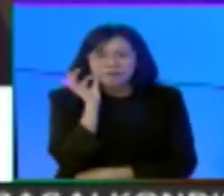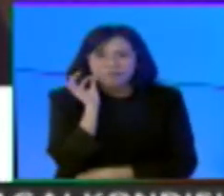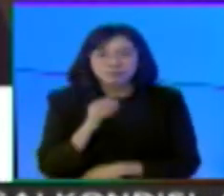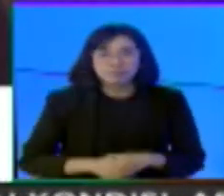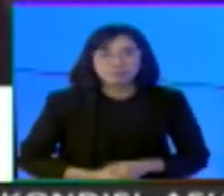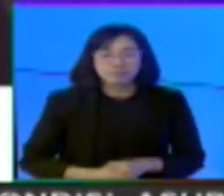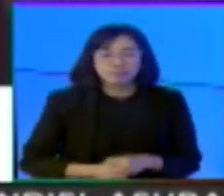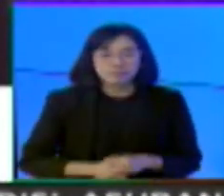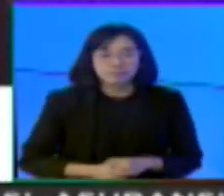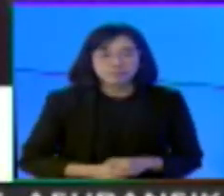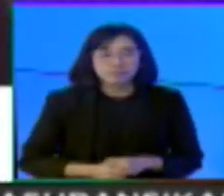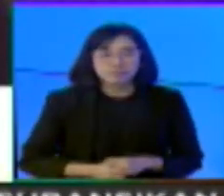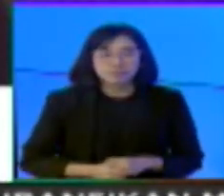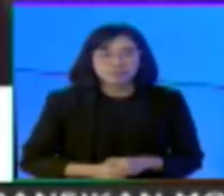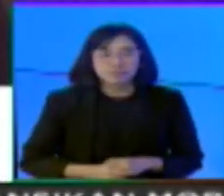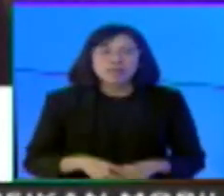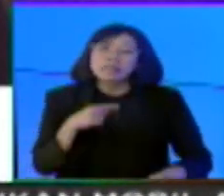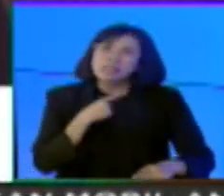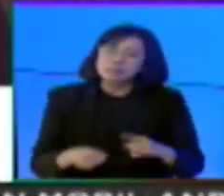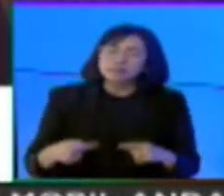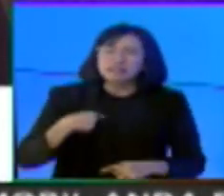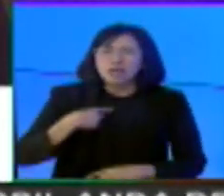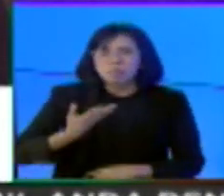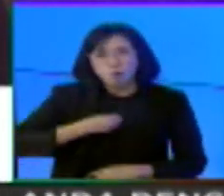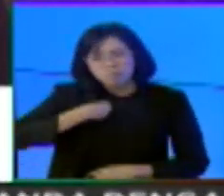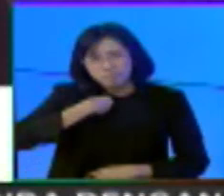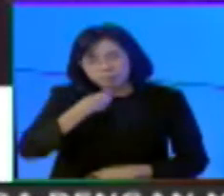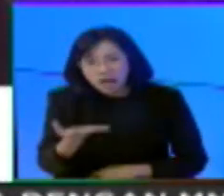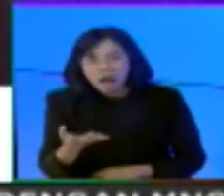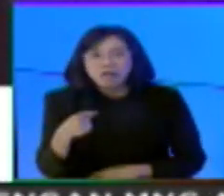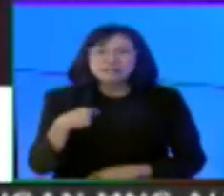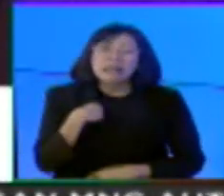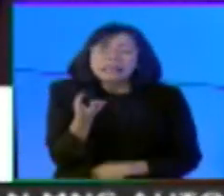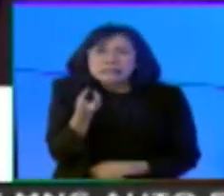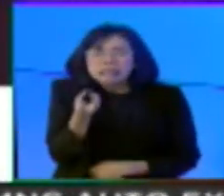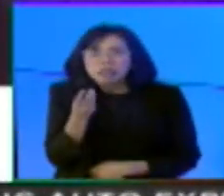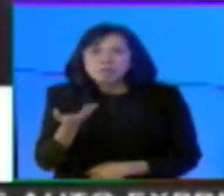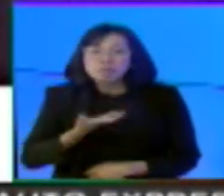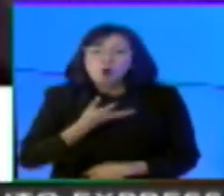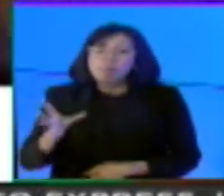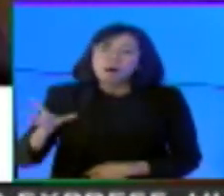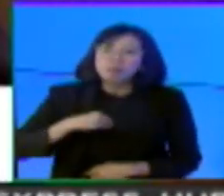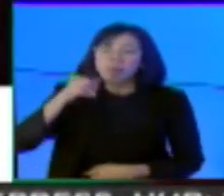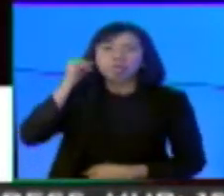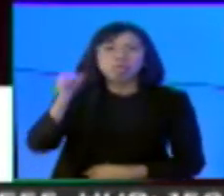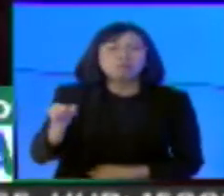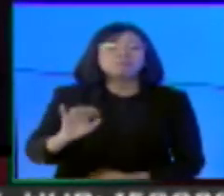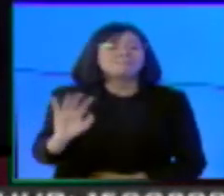Ya. Akan tetapi sekali lagi saya ingin sampaikan, saya sedikit pun tidak mempunyai maksud seperti